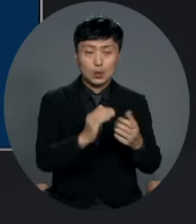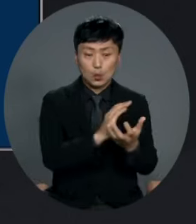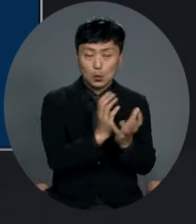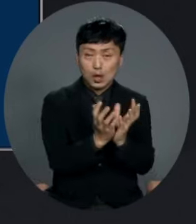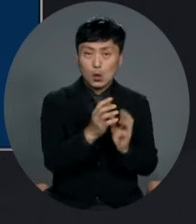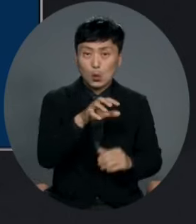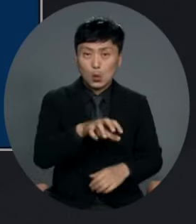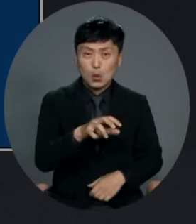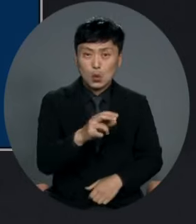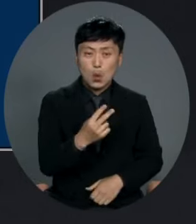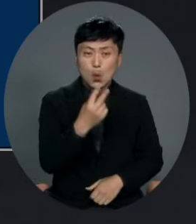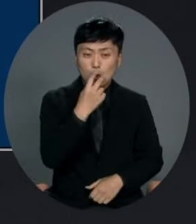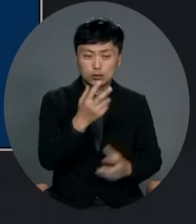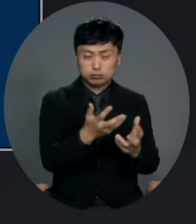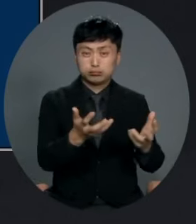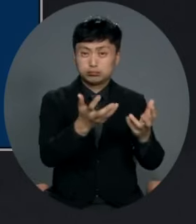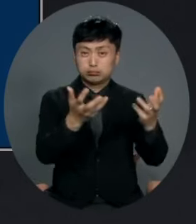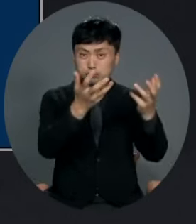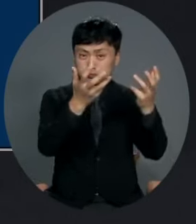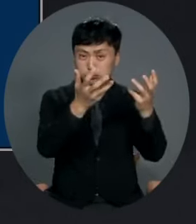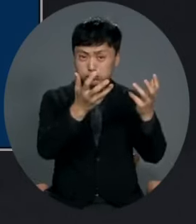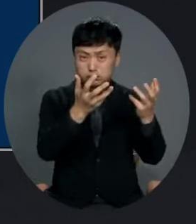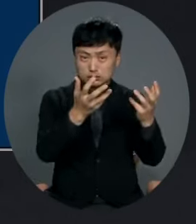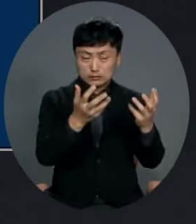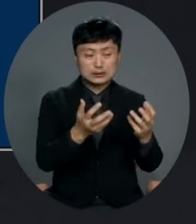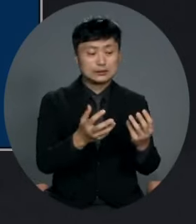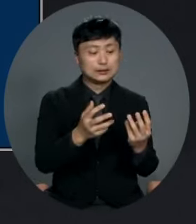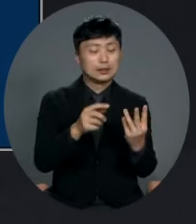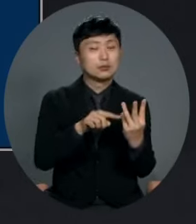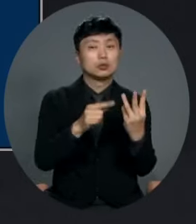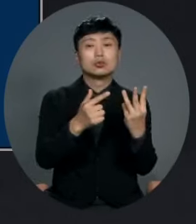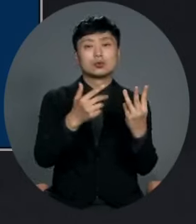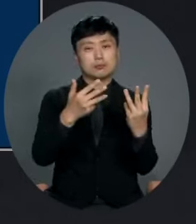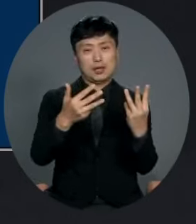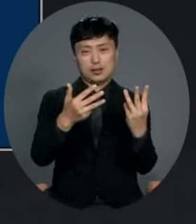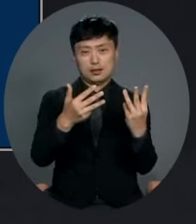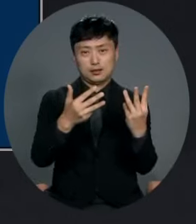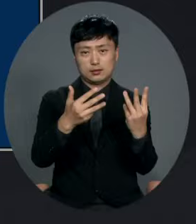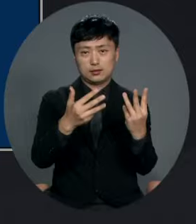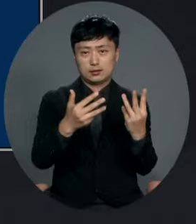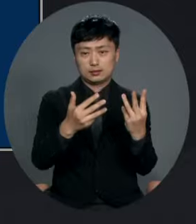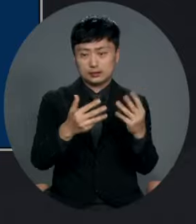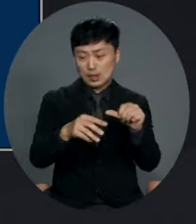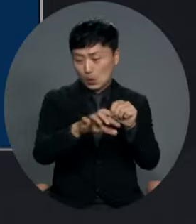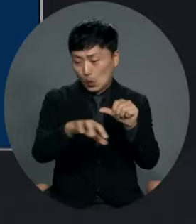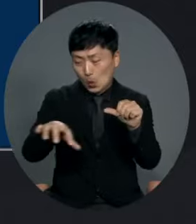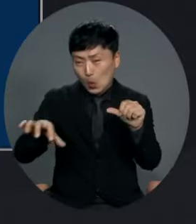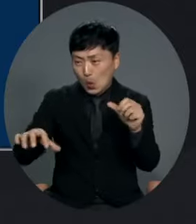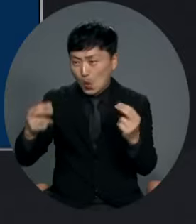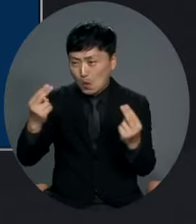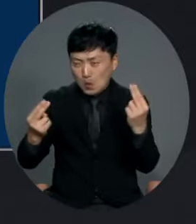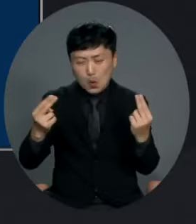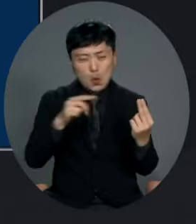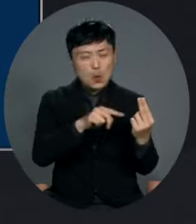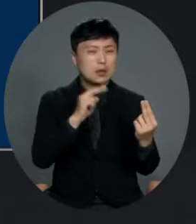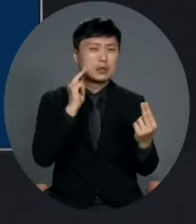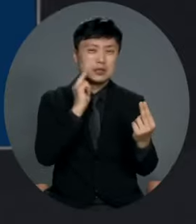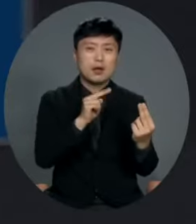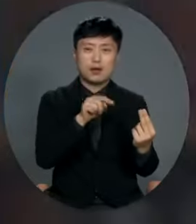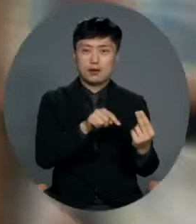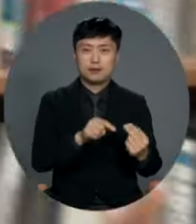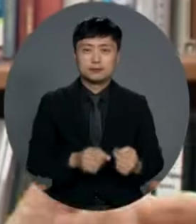이지의 에로 농도는 세제 미당 3.68 다섯개 주요지점 중